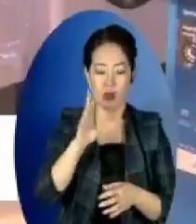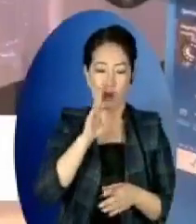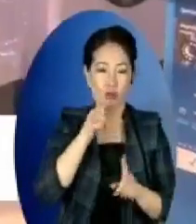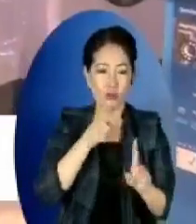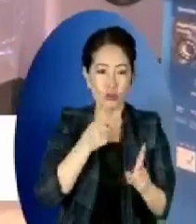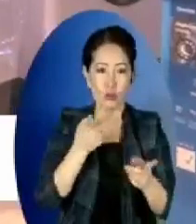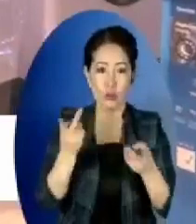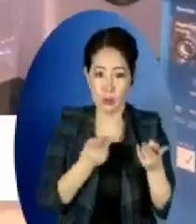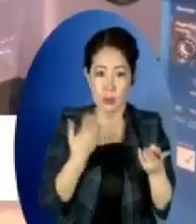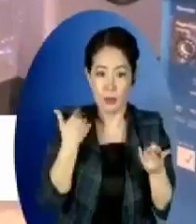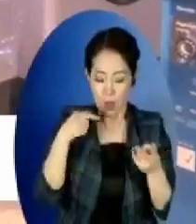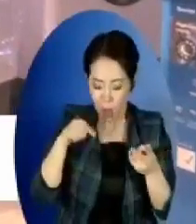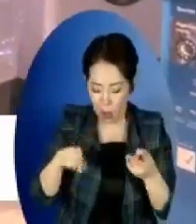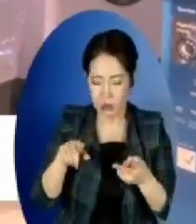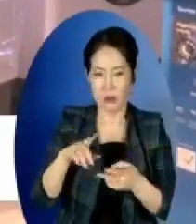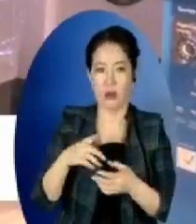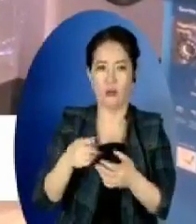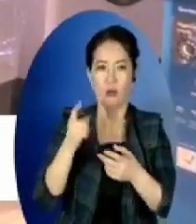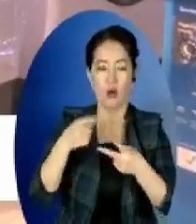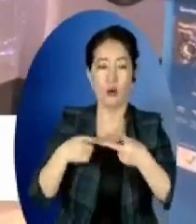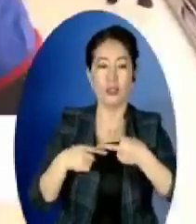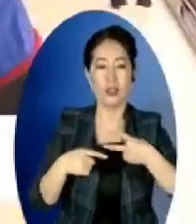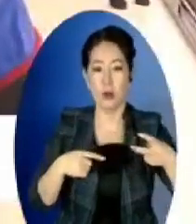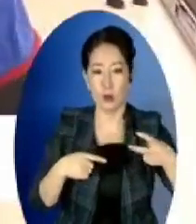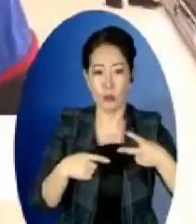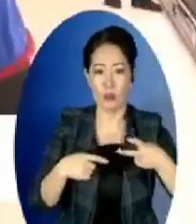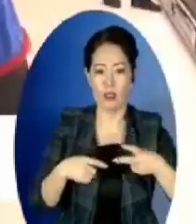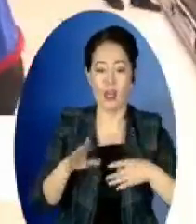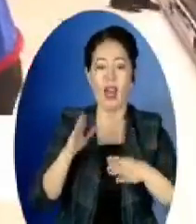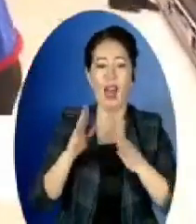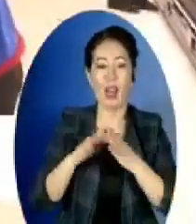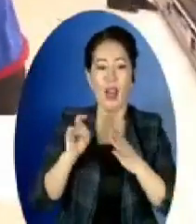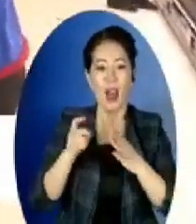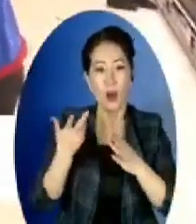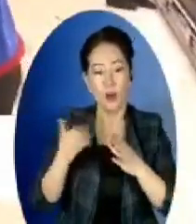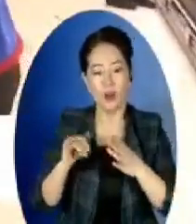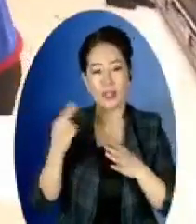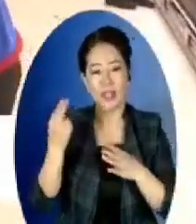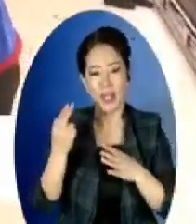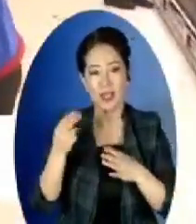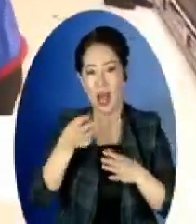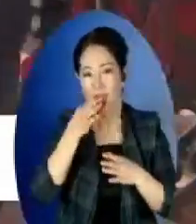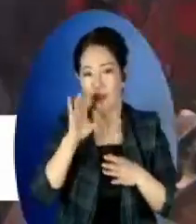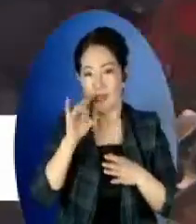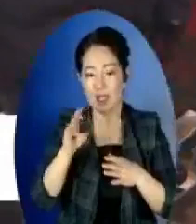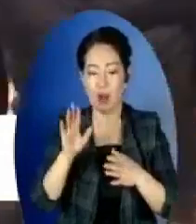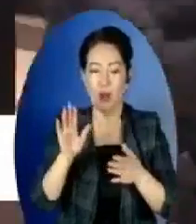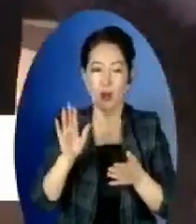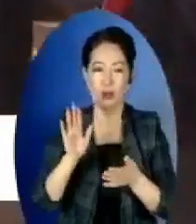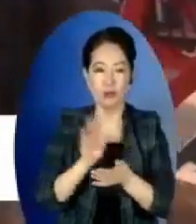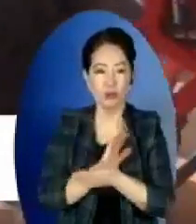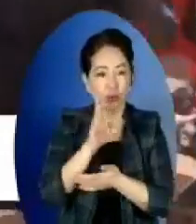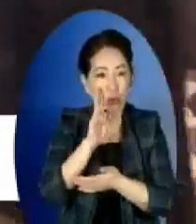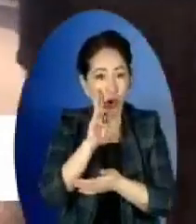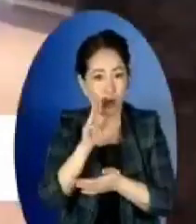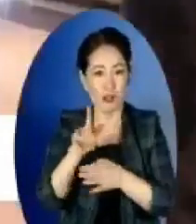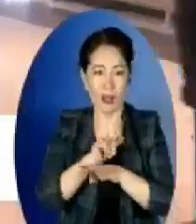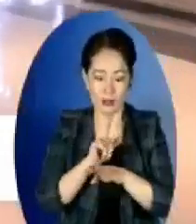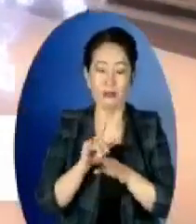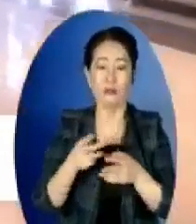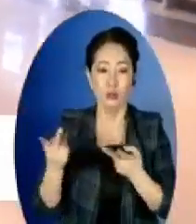бүтээгдэхүүнээр үйлчилдэг байсан, харин өнөөдрөөс хоёр давхар болон өргөжиж гэр ахуйн болон цахилгаан бараа, эмин сан, түргэн олны газраар үйлчилж эхэлсэн